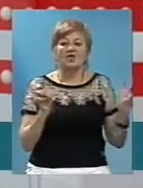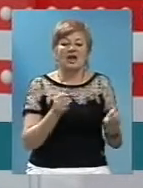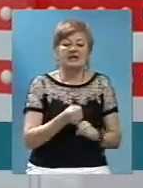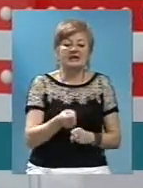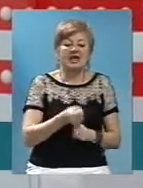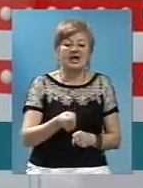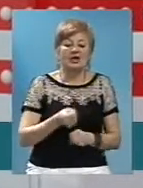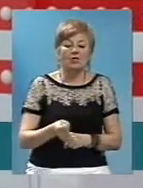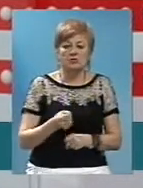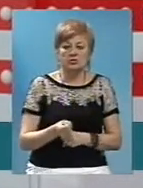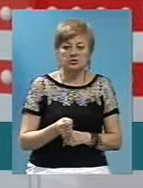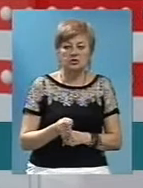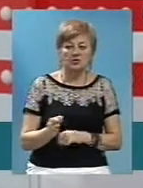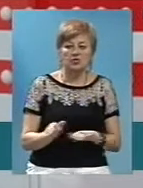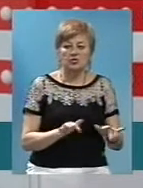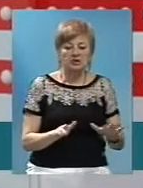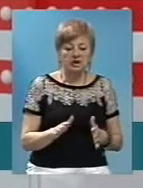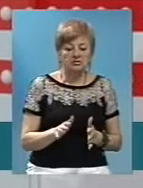терористичну фракцію.